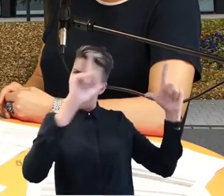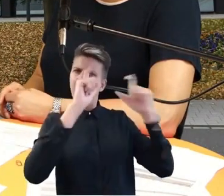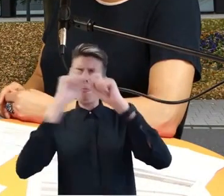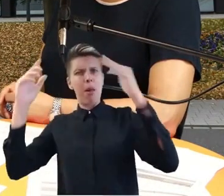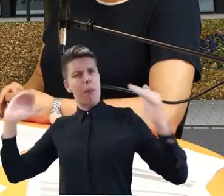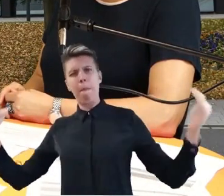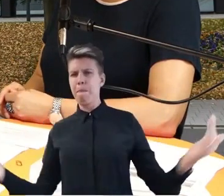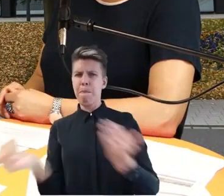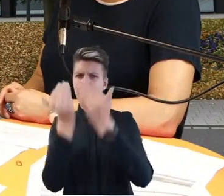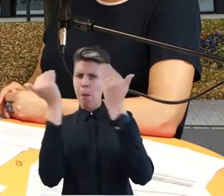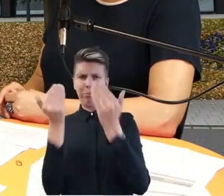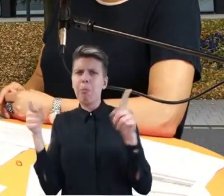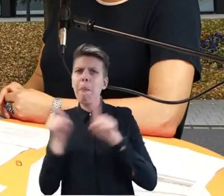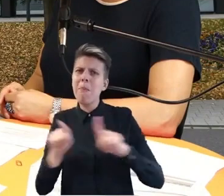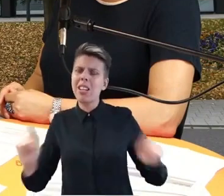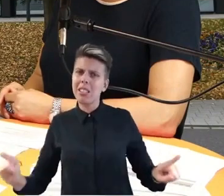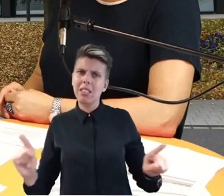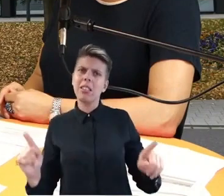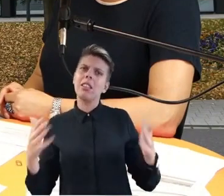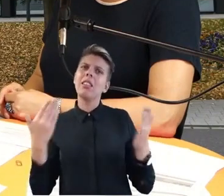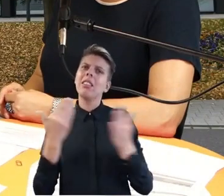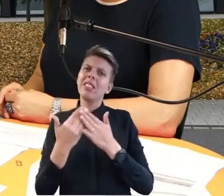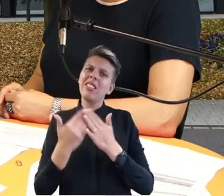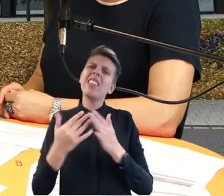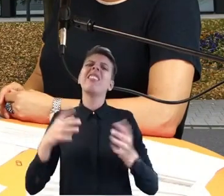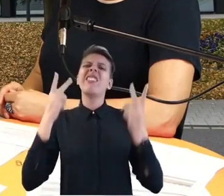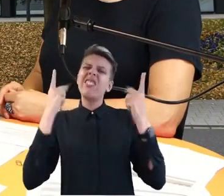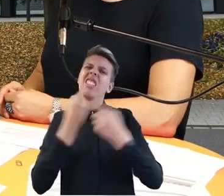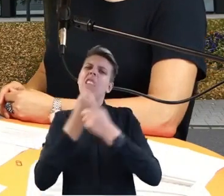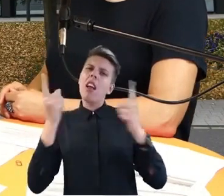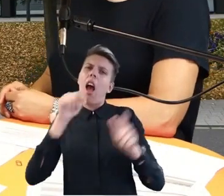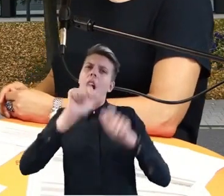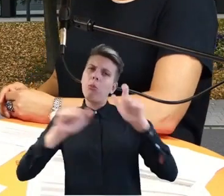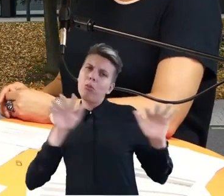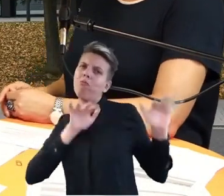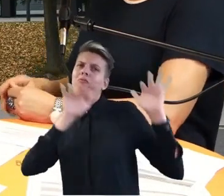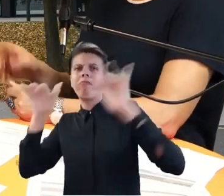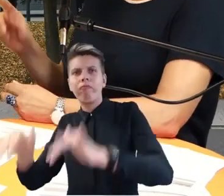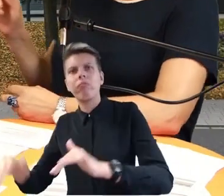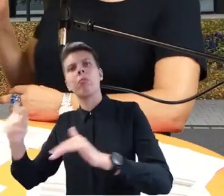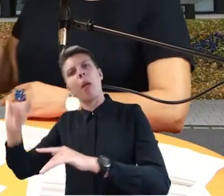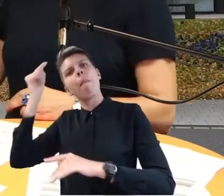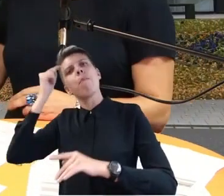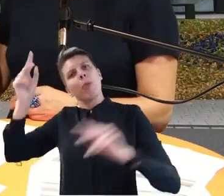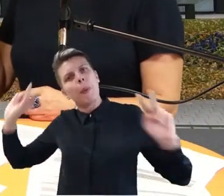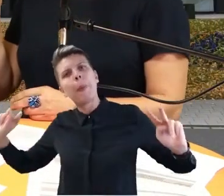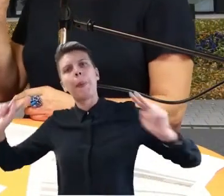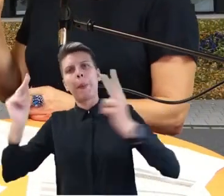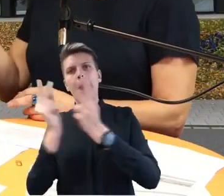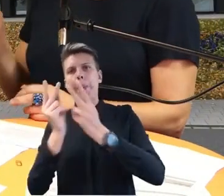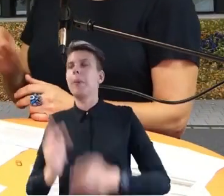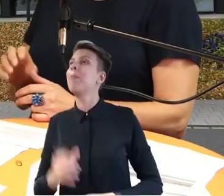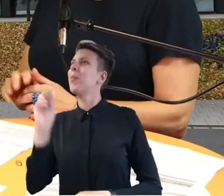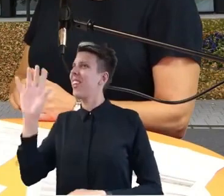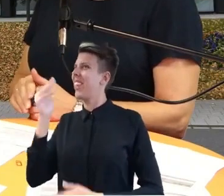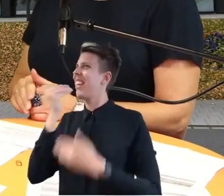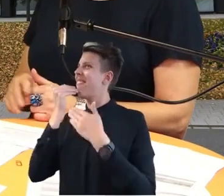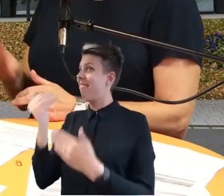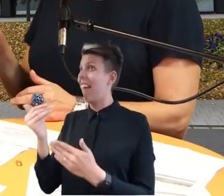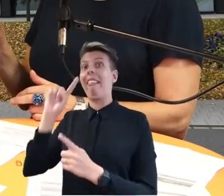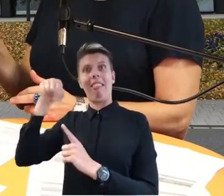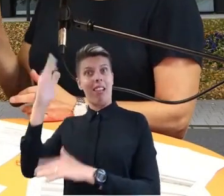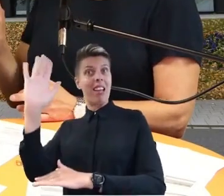personen ja das bewusstsein für einander zu schaffen vielen herzlichen dank ihrer jetzt auf die aufgaben ihres referates